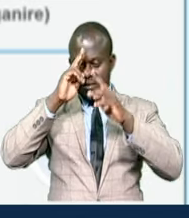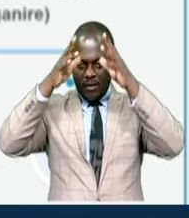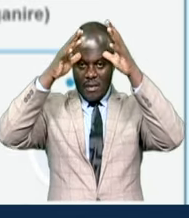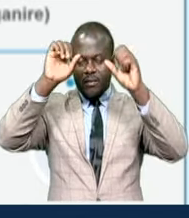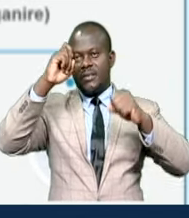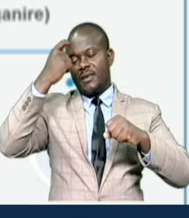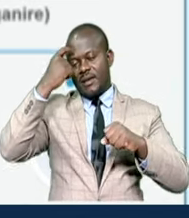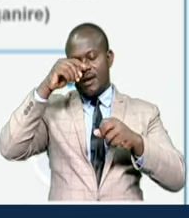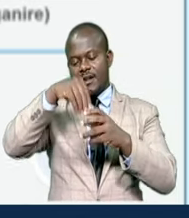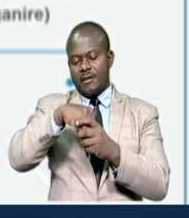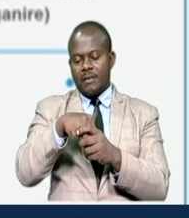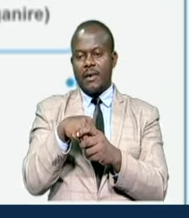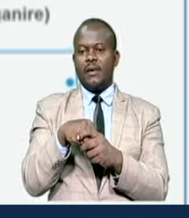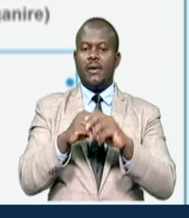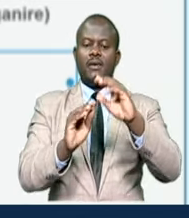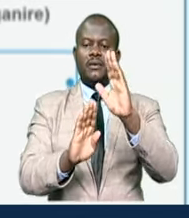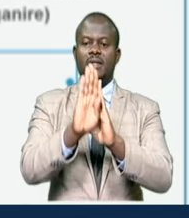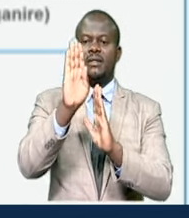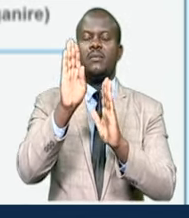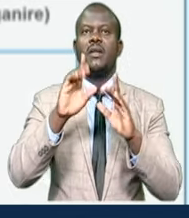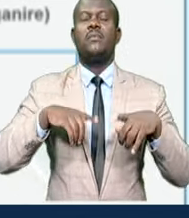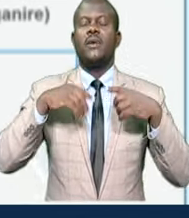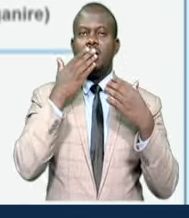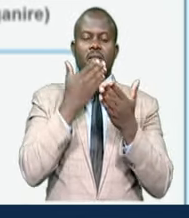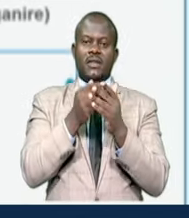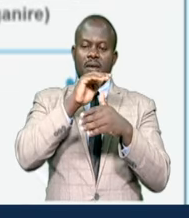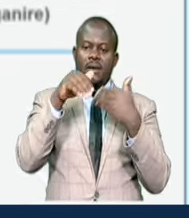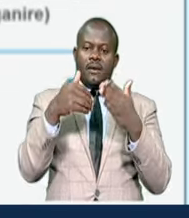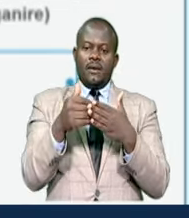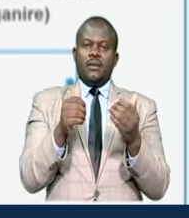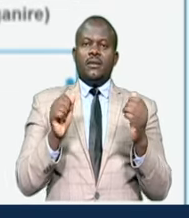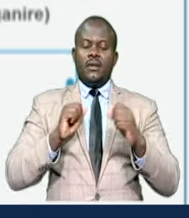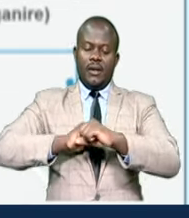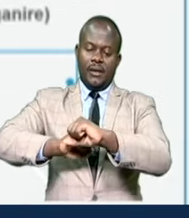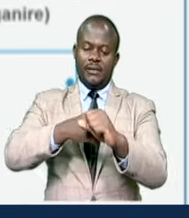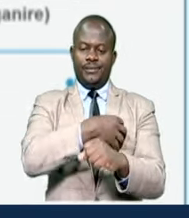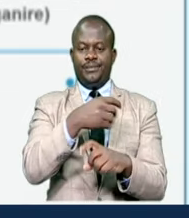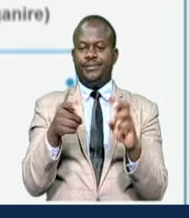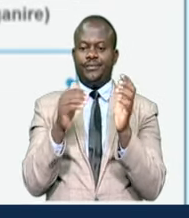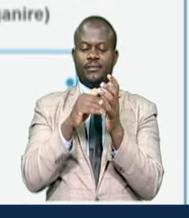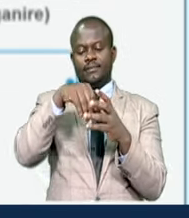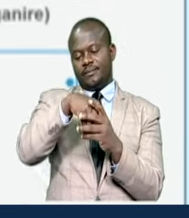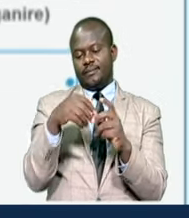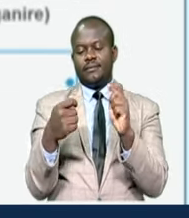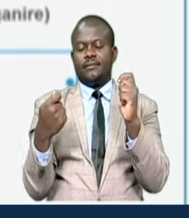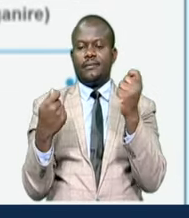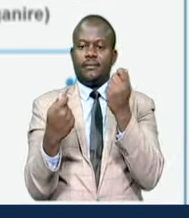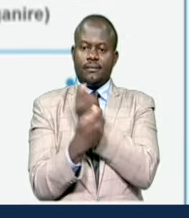harimo guteza imbere imibereho myiza y'abaturage, kubungabunga ubukungu, ariko harimo no